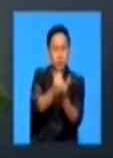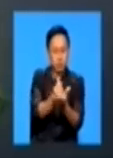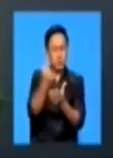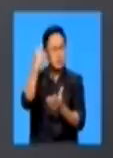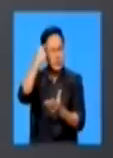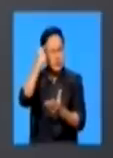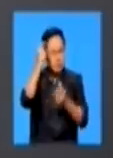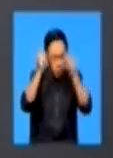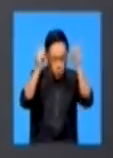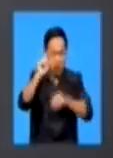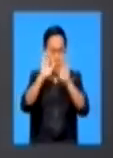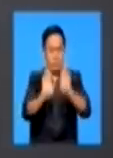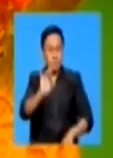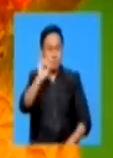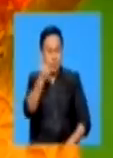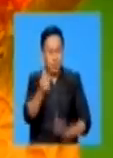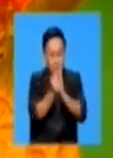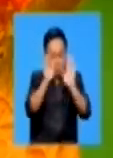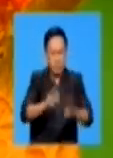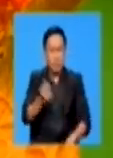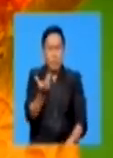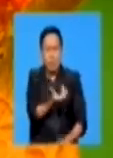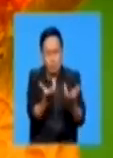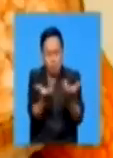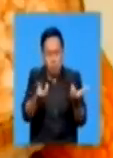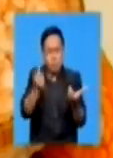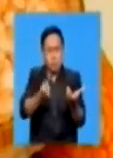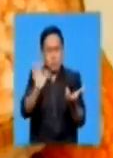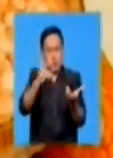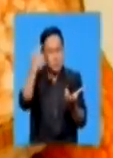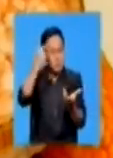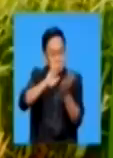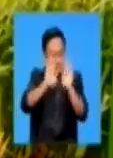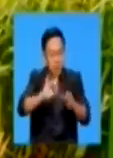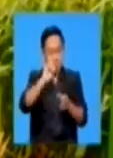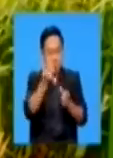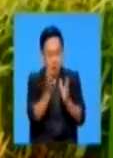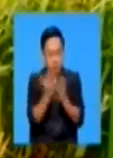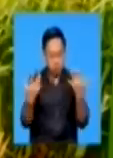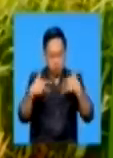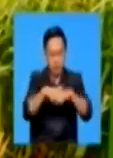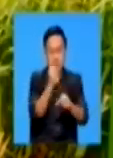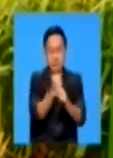ม่ๆขึ้นมานะครับแล้วก็ผูกพันเชื่อมโยงไปกับท้องถิ่นเขาด้วยนะภาคการผลิตน